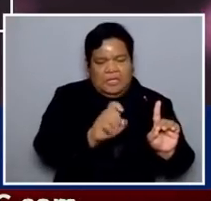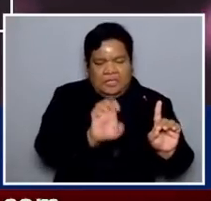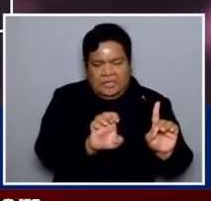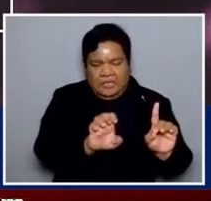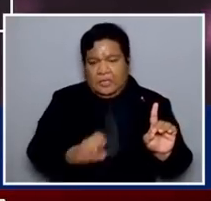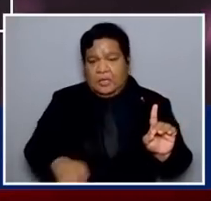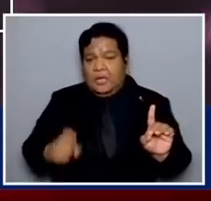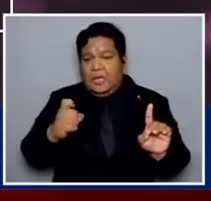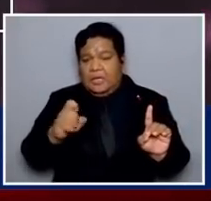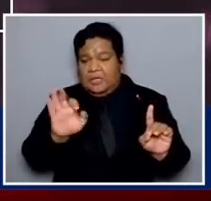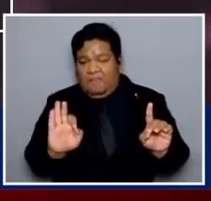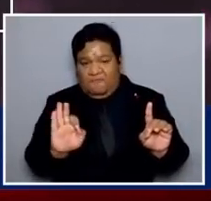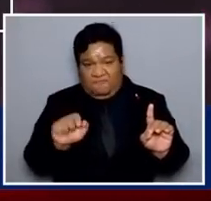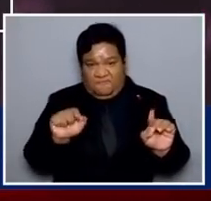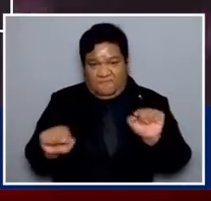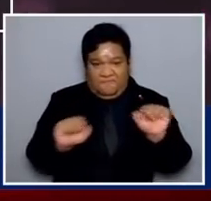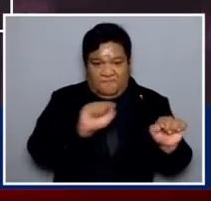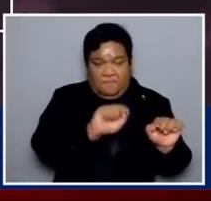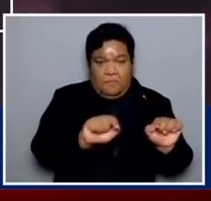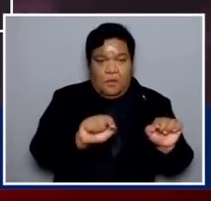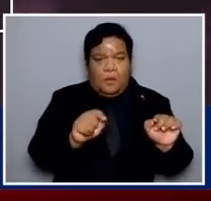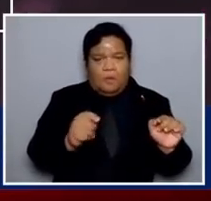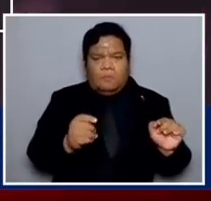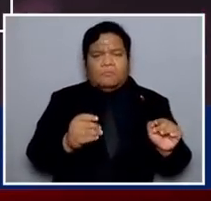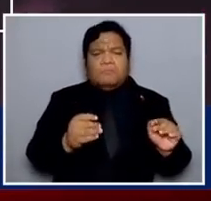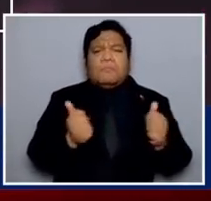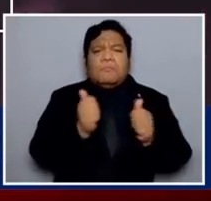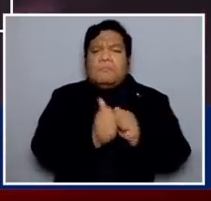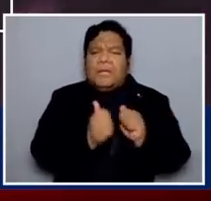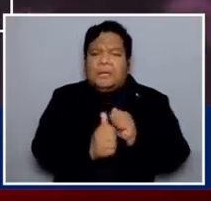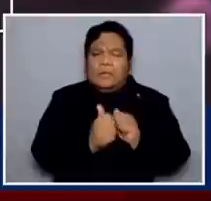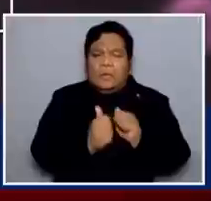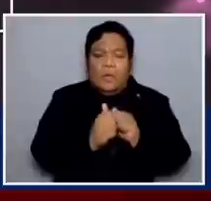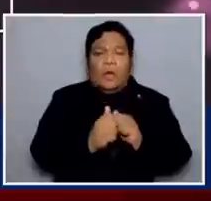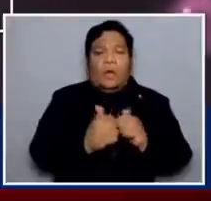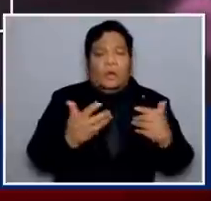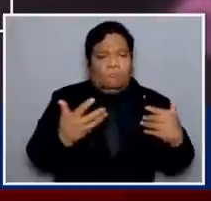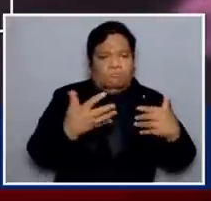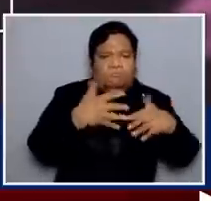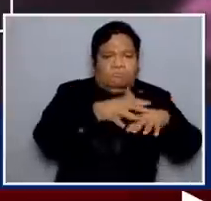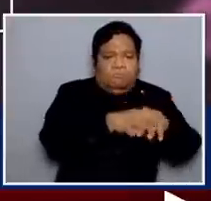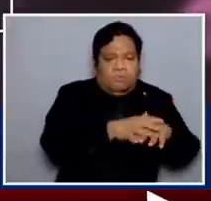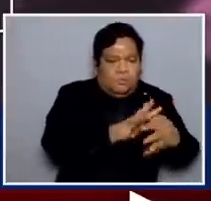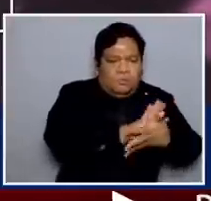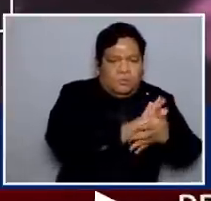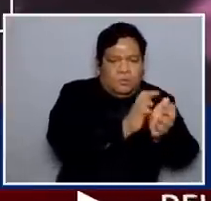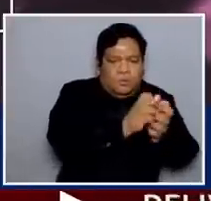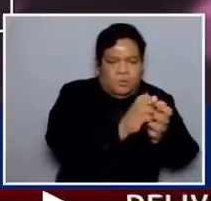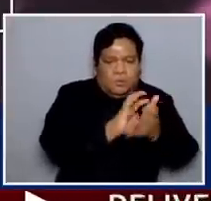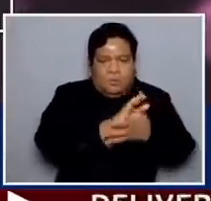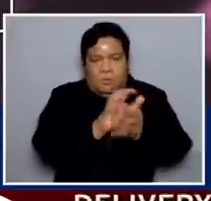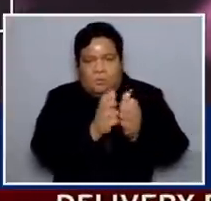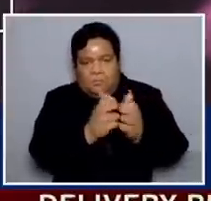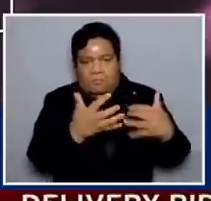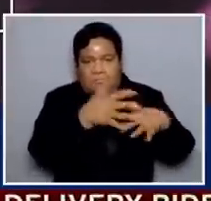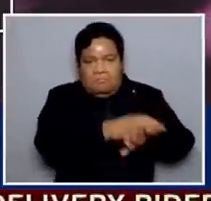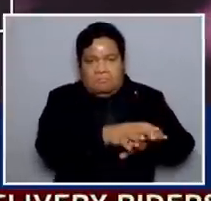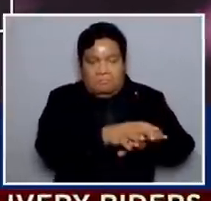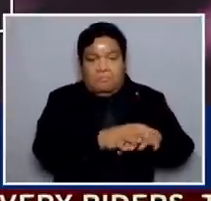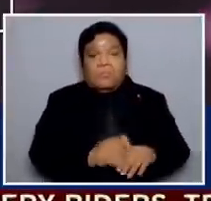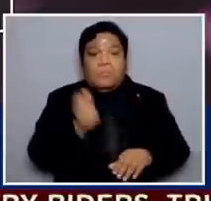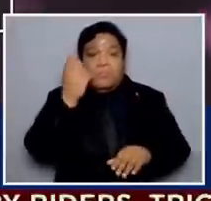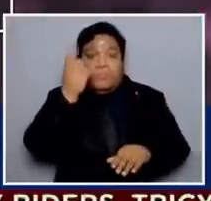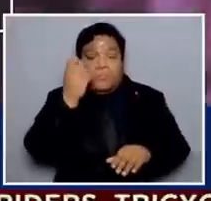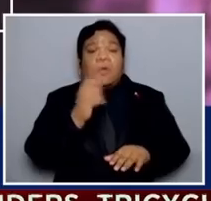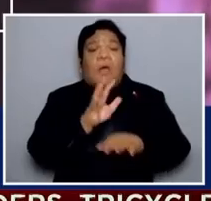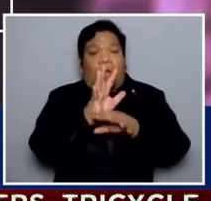XF. Ang recombinant ay kombinasyon ng dalawang magkaibang variant ng virus, bagay na una nang sinabi na karaniwang